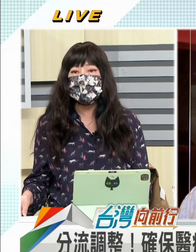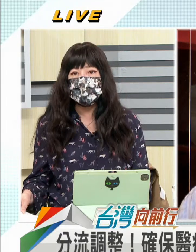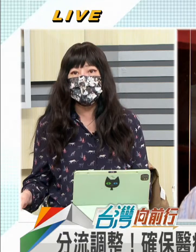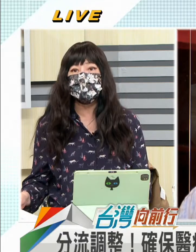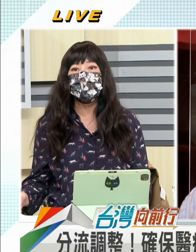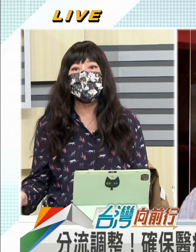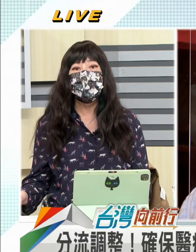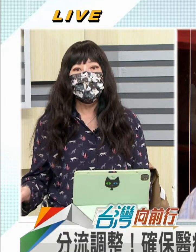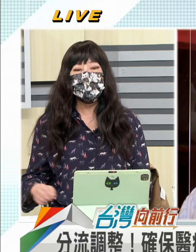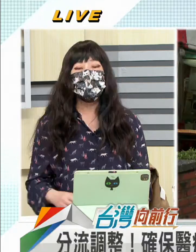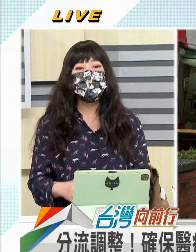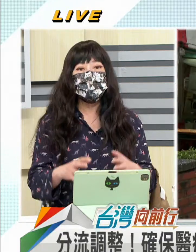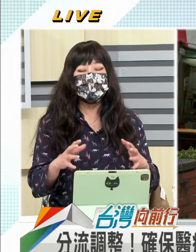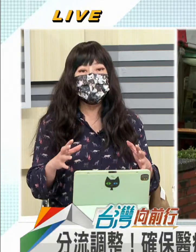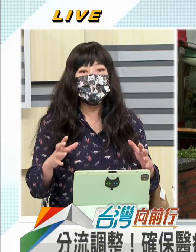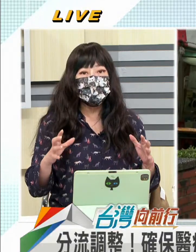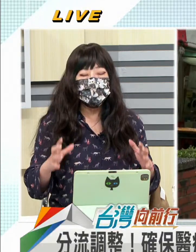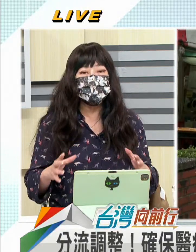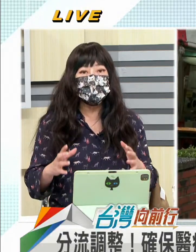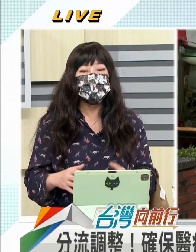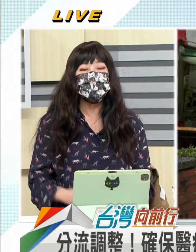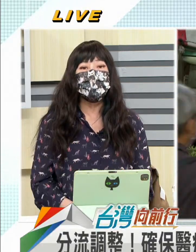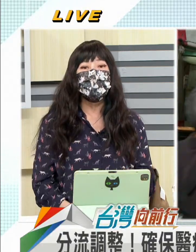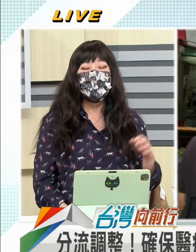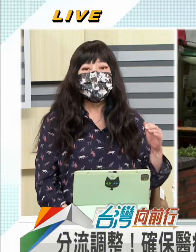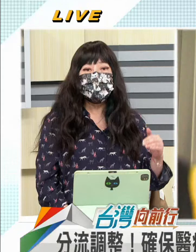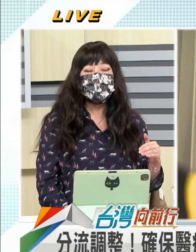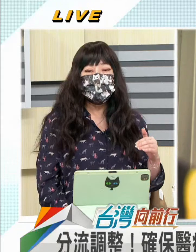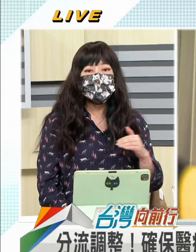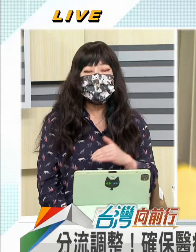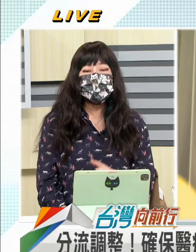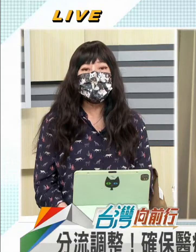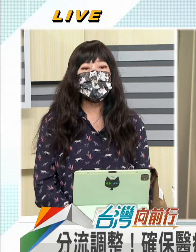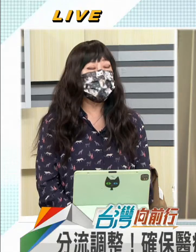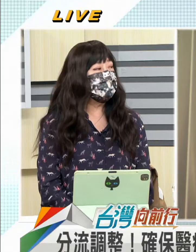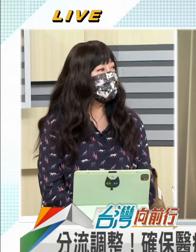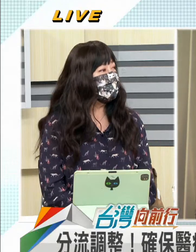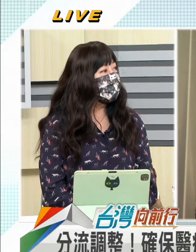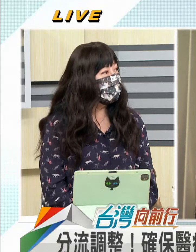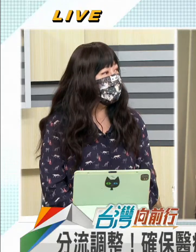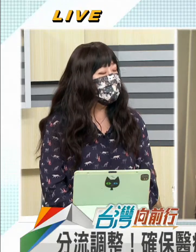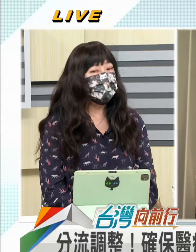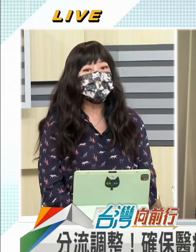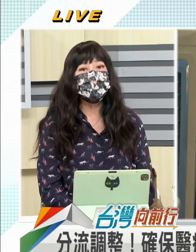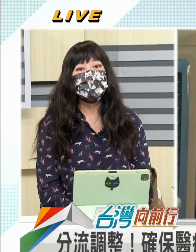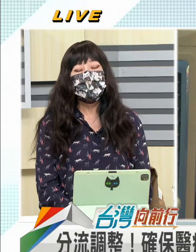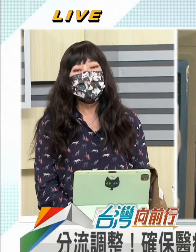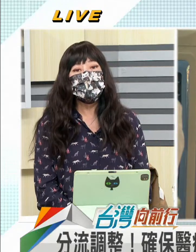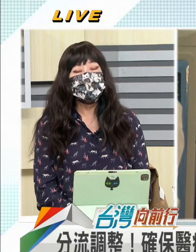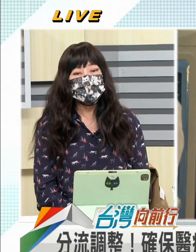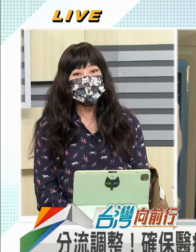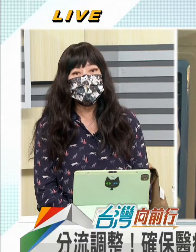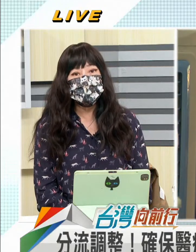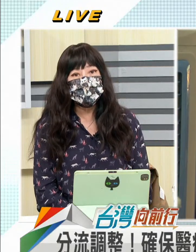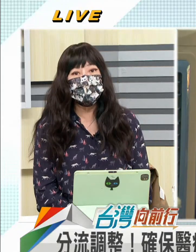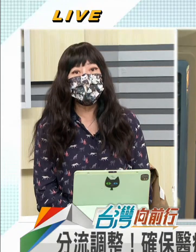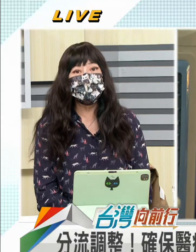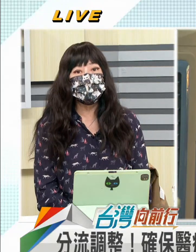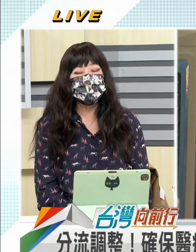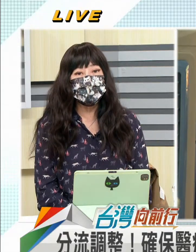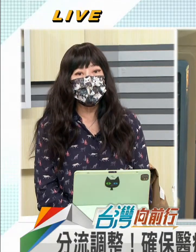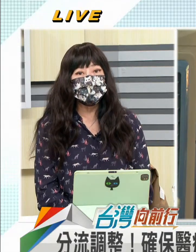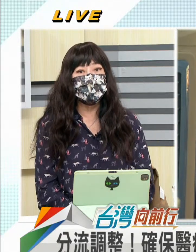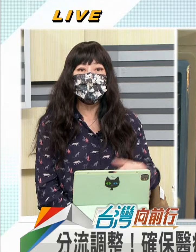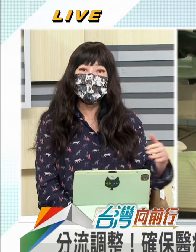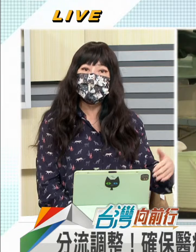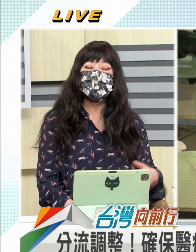大家在这个部分呢，如果说我们能够共同度过，那今天其实还有传出来一个数据说，520可能是这一波